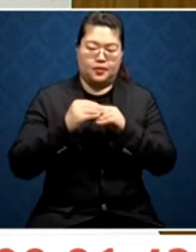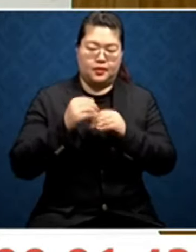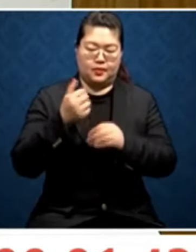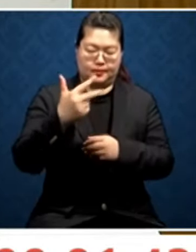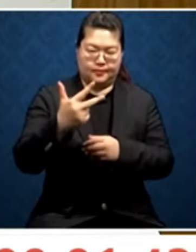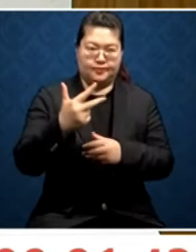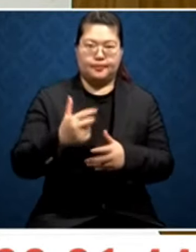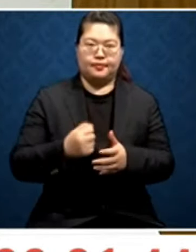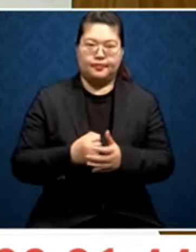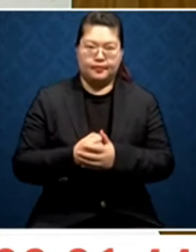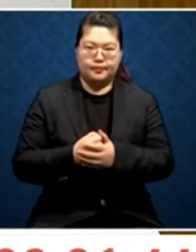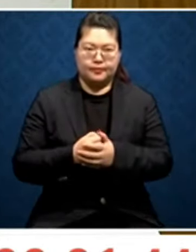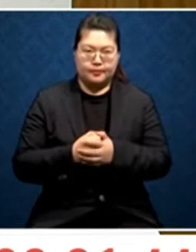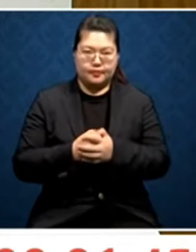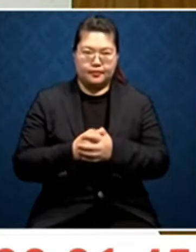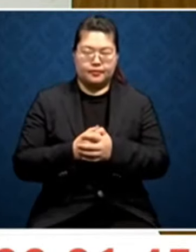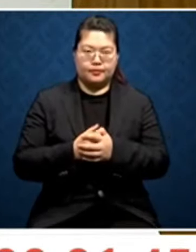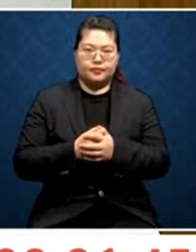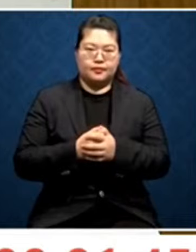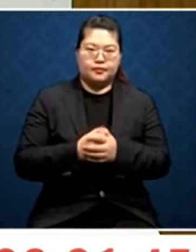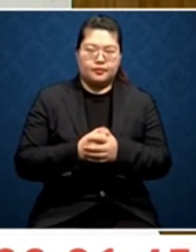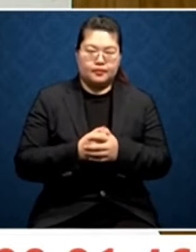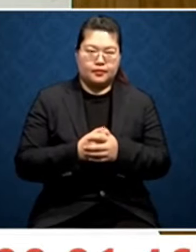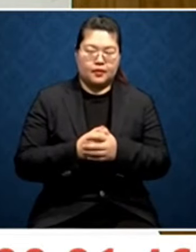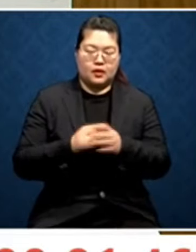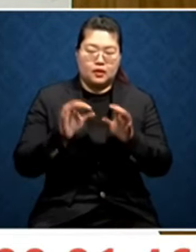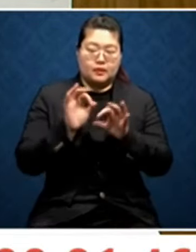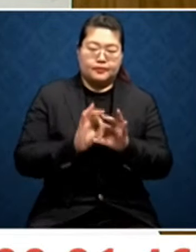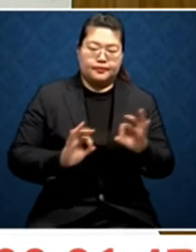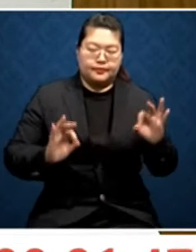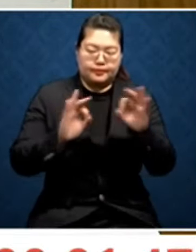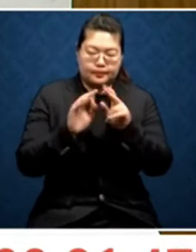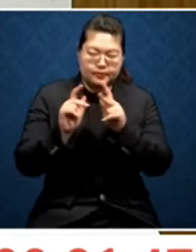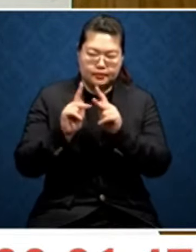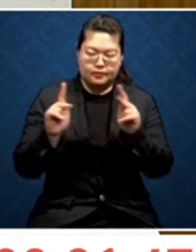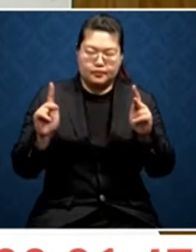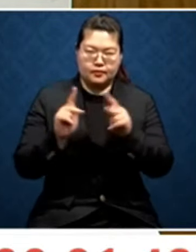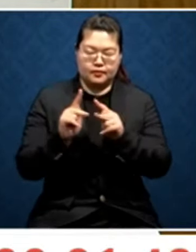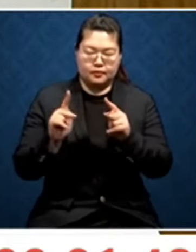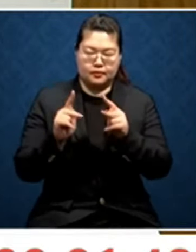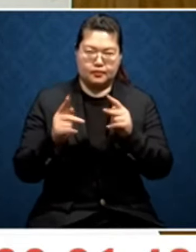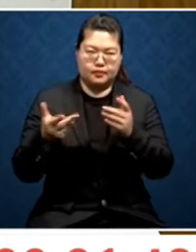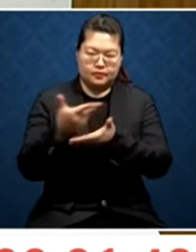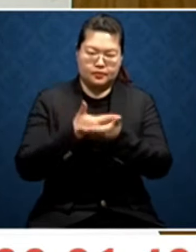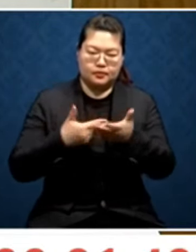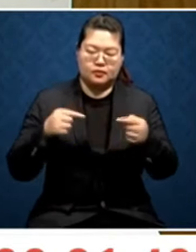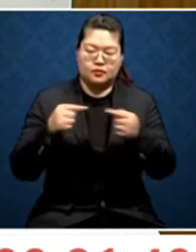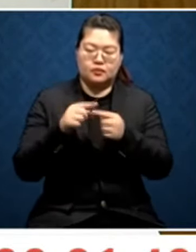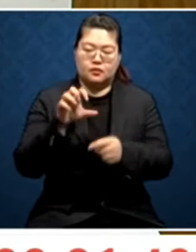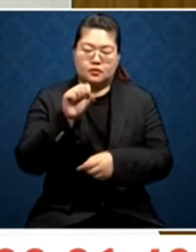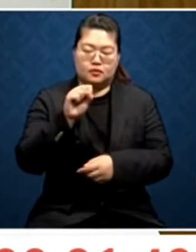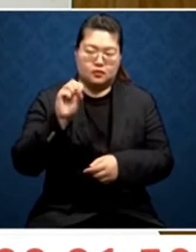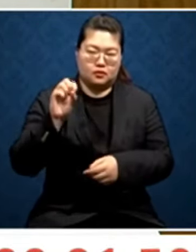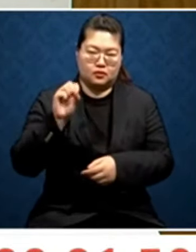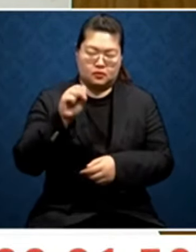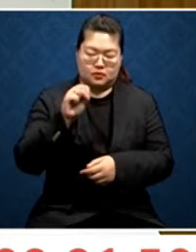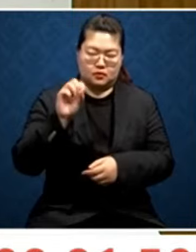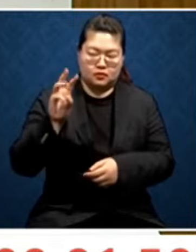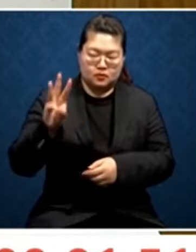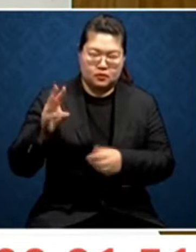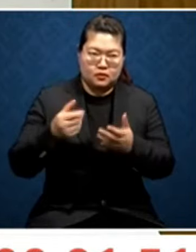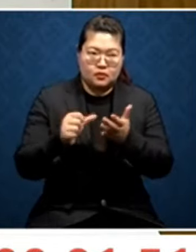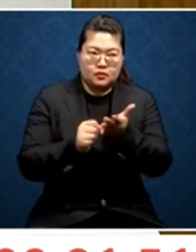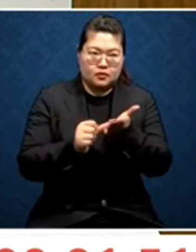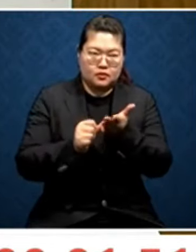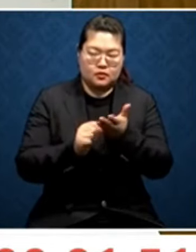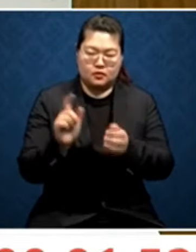ราสาระสำคัญในร่างพระราชบัญญัติที่คณะกรรมการวิสามัญของสภาผู้แทนราษฎรนะครับได้มีการแก้ไขเพิ่มเติม